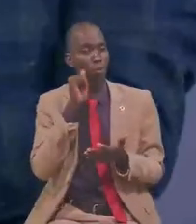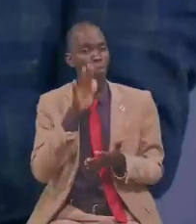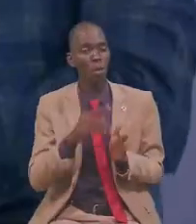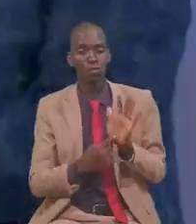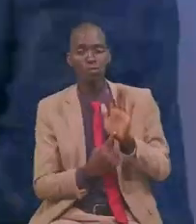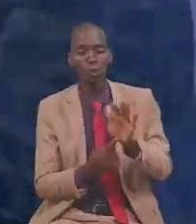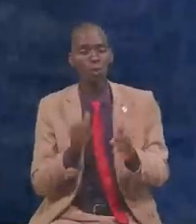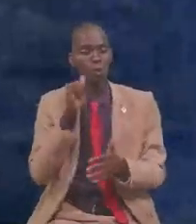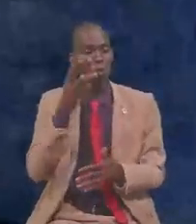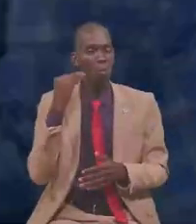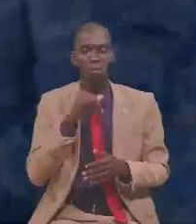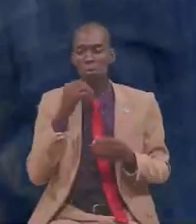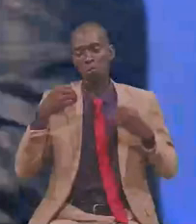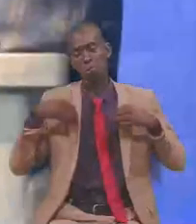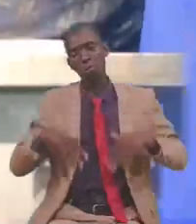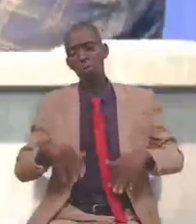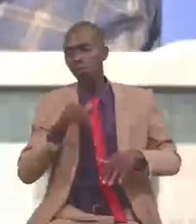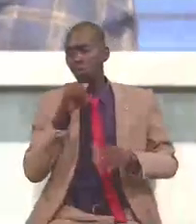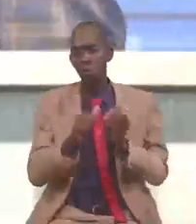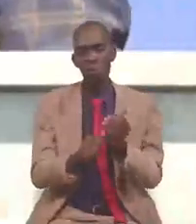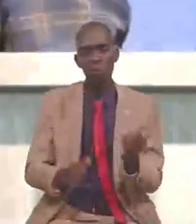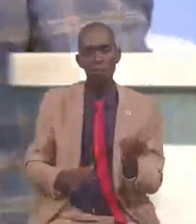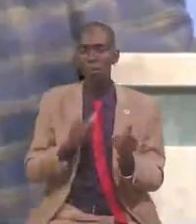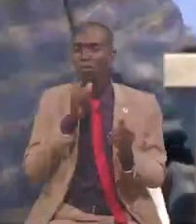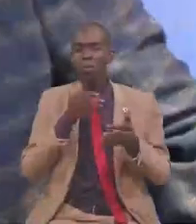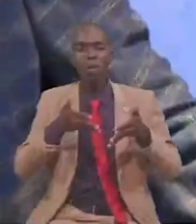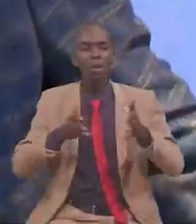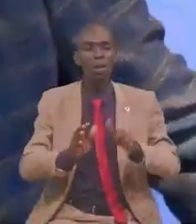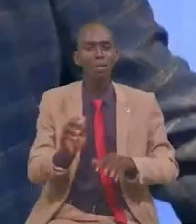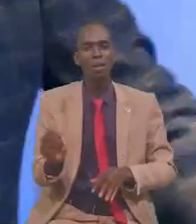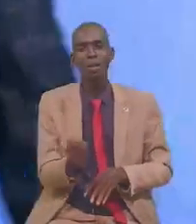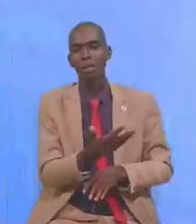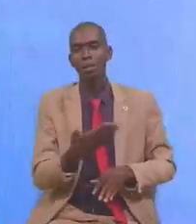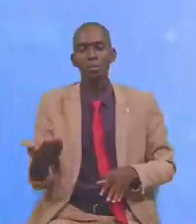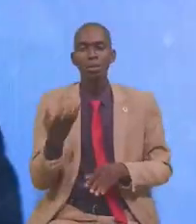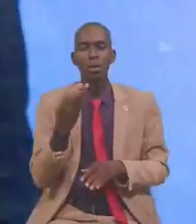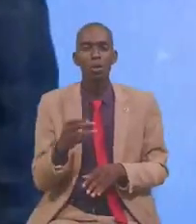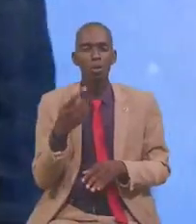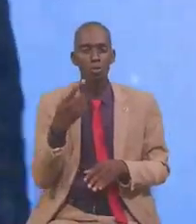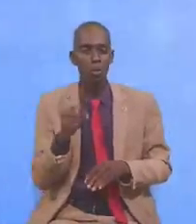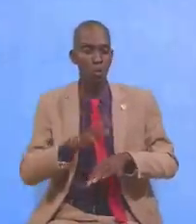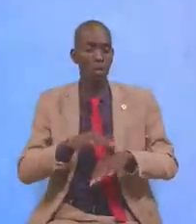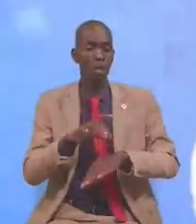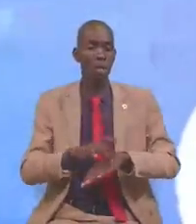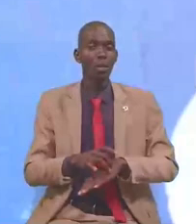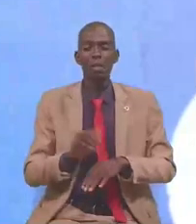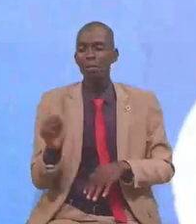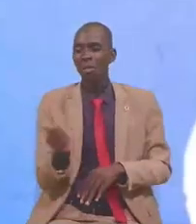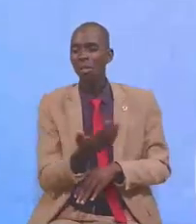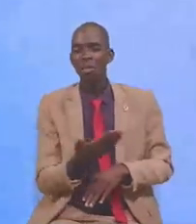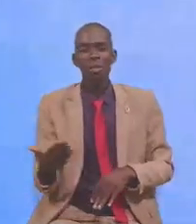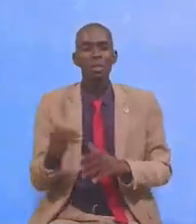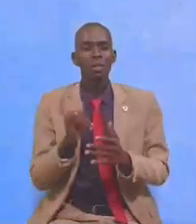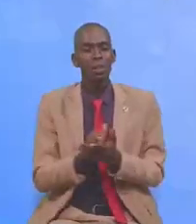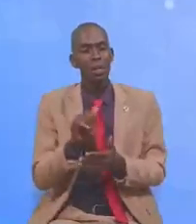pas découragée, elle n'est pas retournée, elle n'a pas permis à aucune chose sur la face de la terre, elle n'a permis à rien,